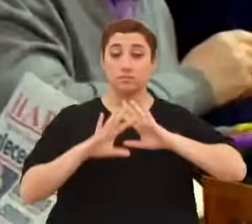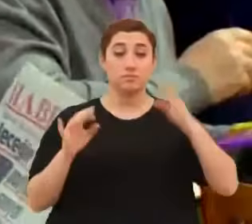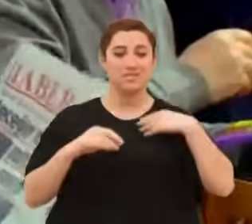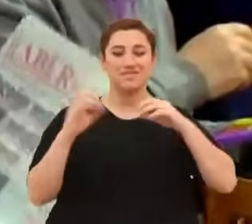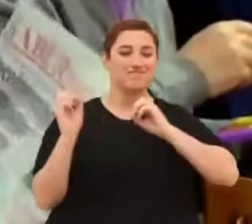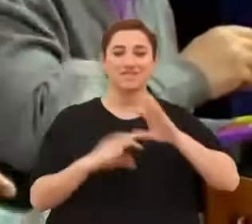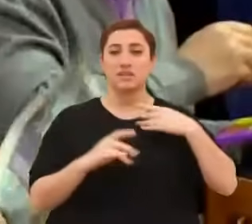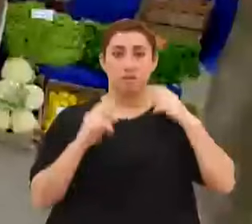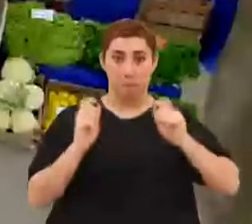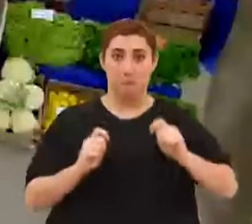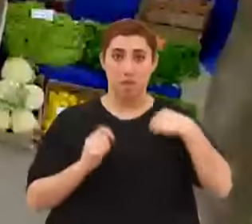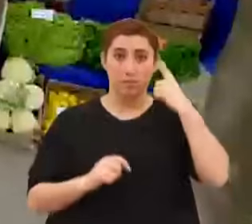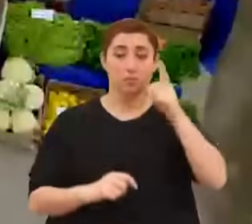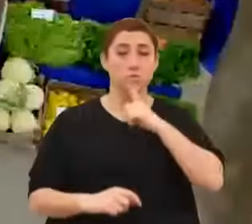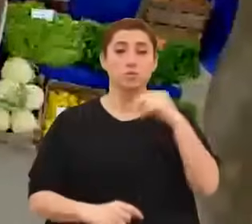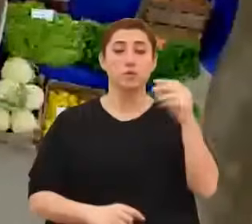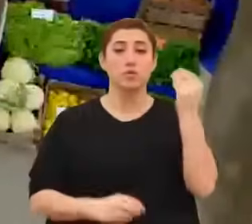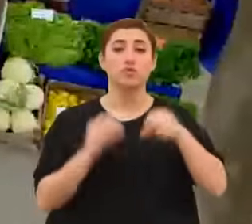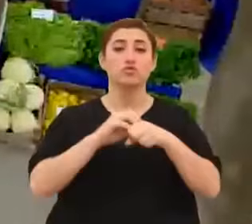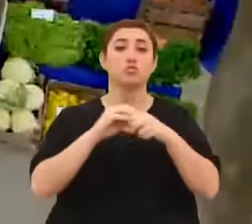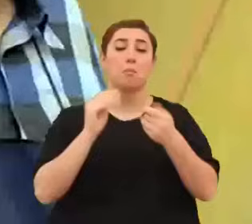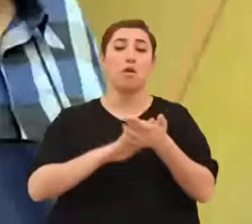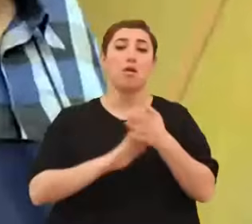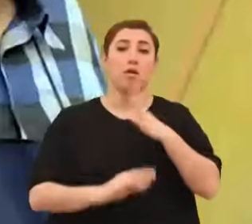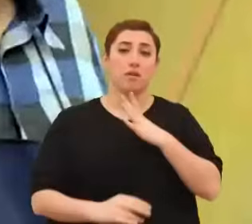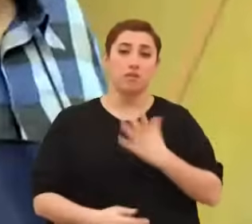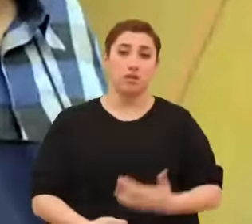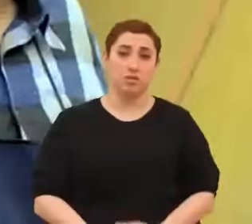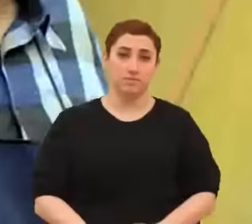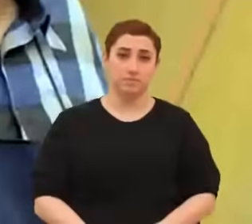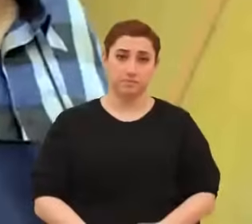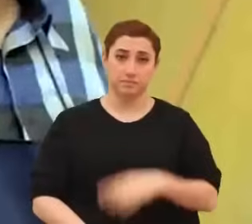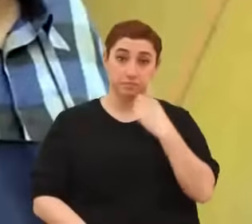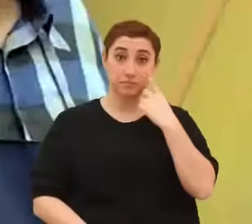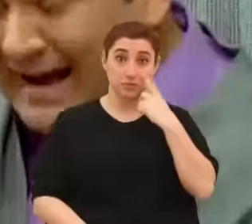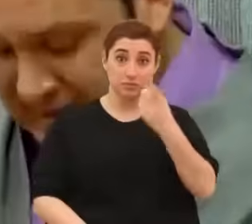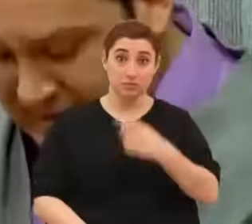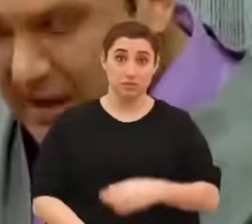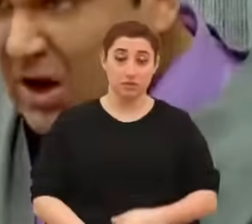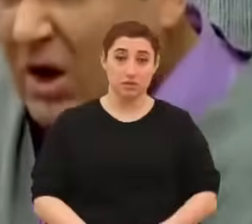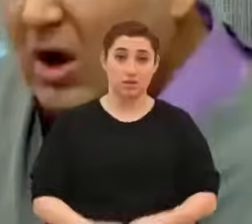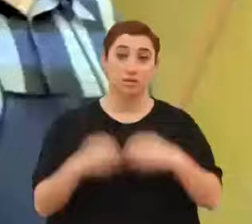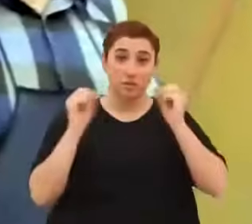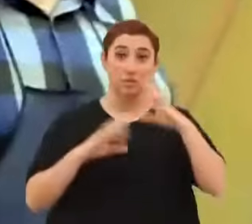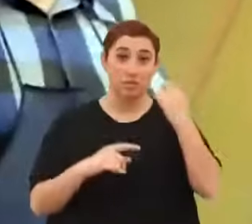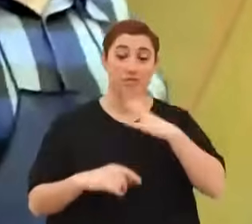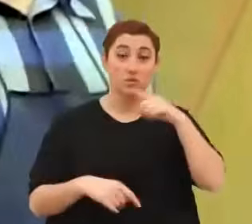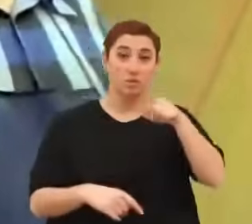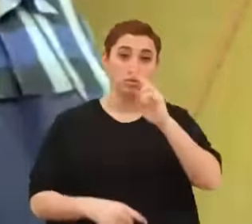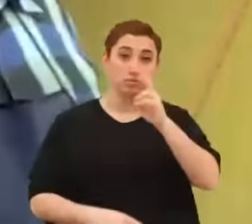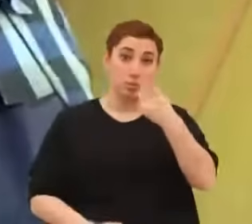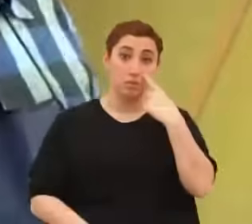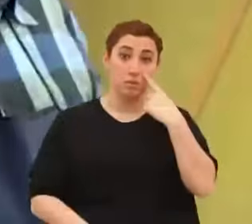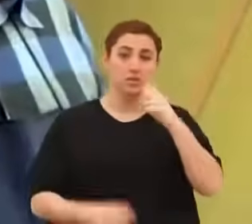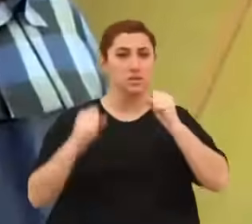pes etmem, pes eder miyim? 100 milyonlar var bu işte ya. Ya bakın hele bakın. Pes etmeyen biri varsa o da burada